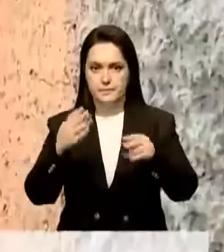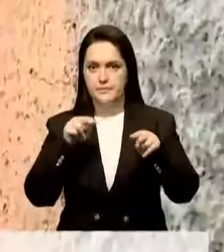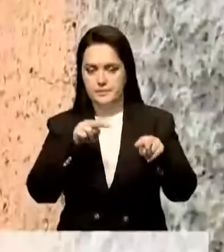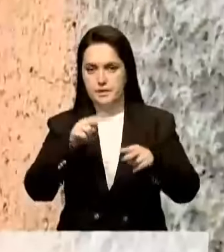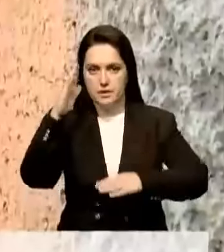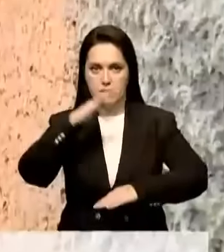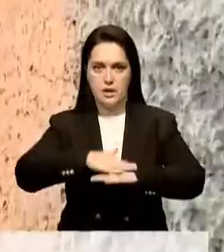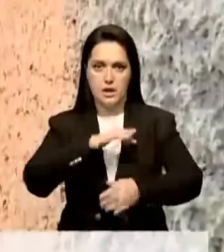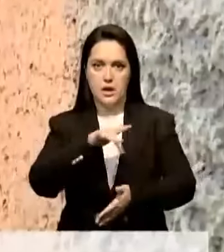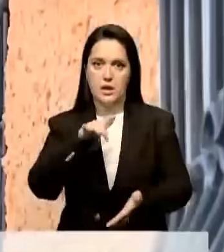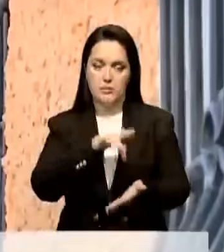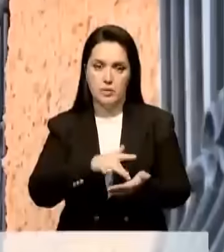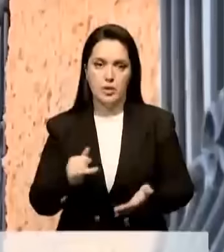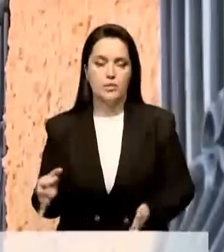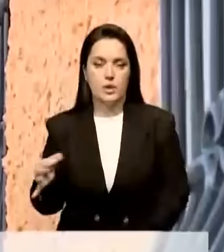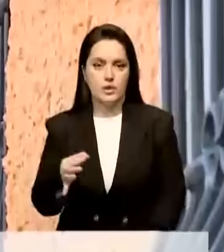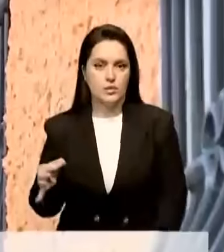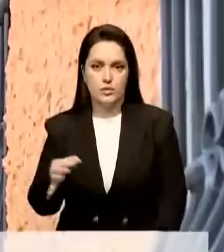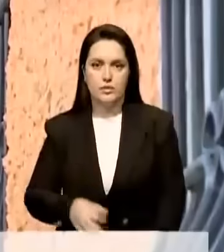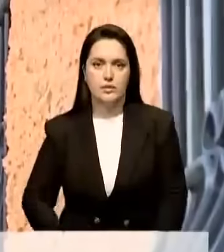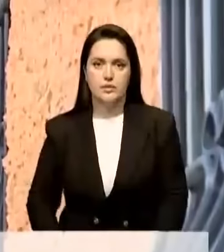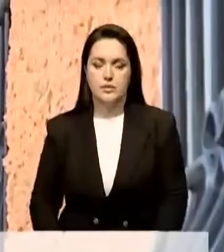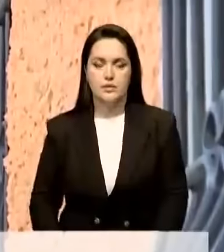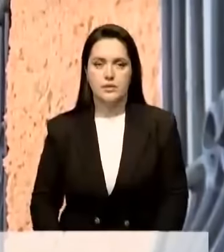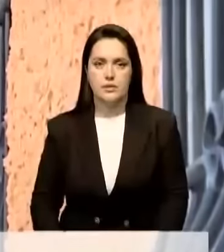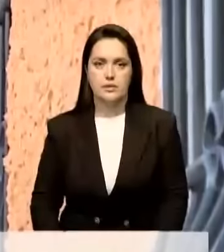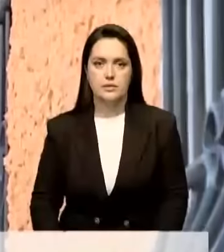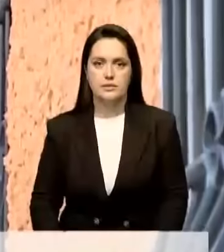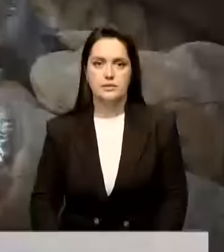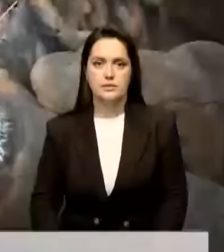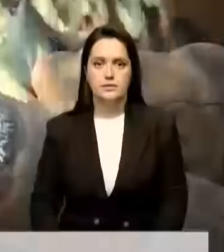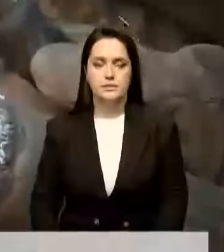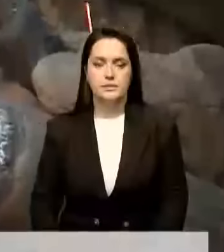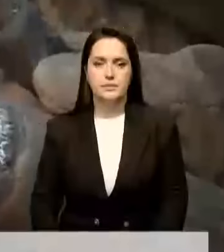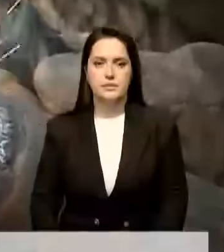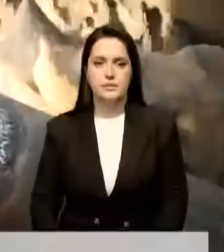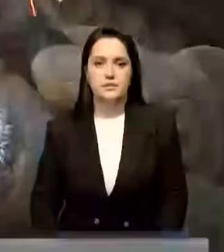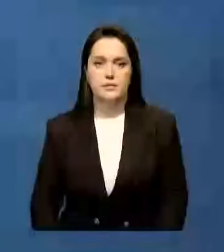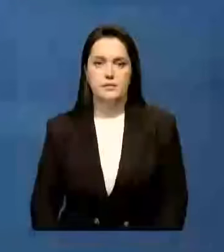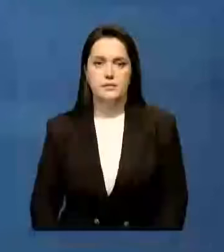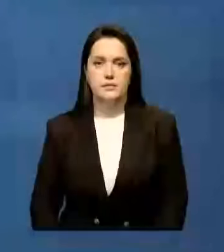с отсутствием контроля со стороны акимов и города и области.